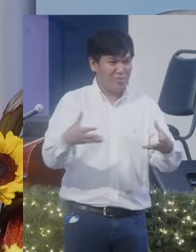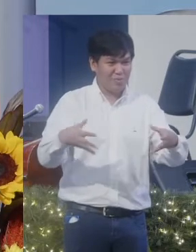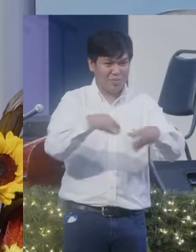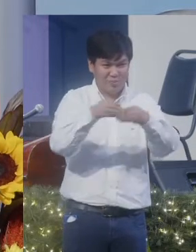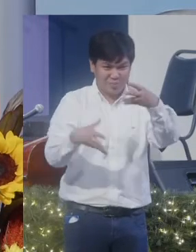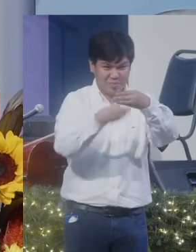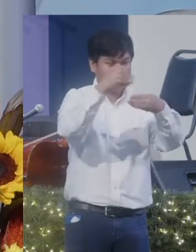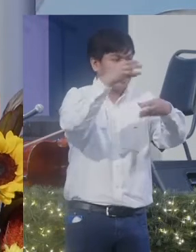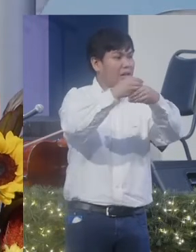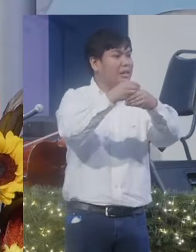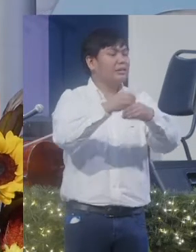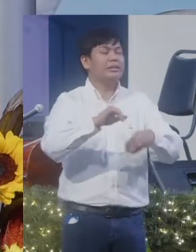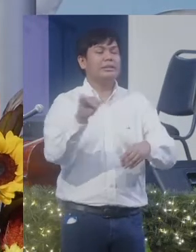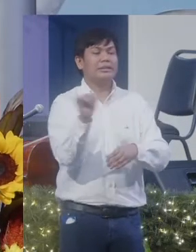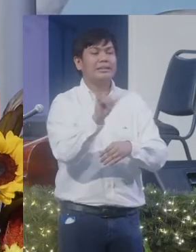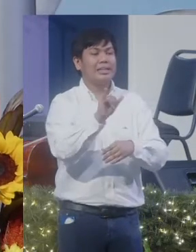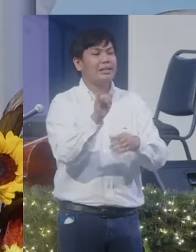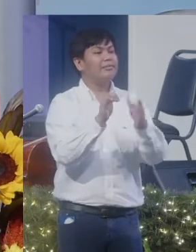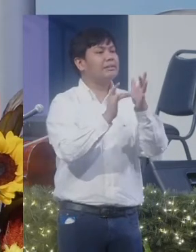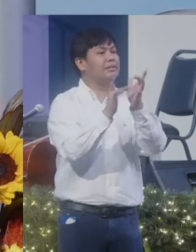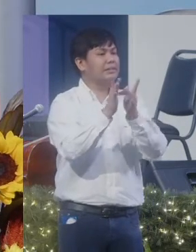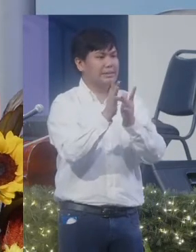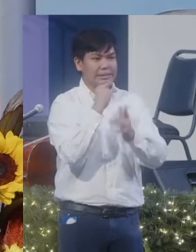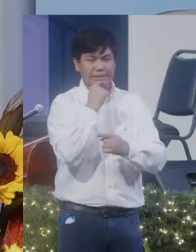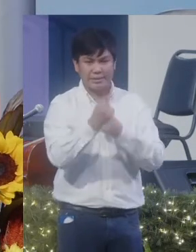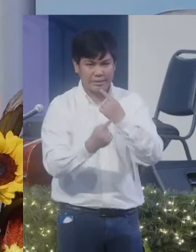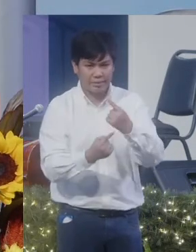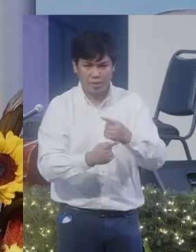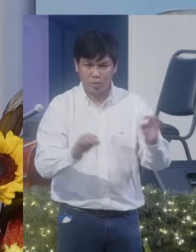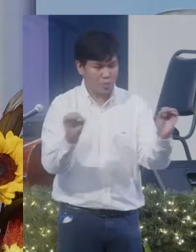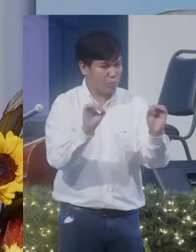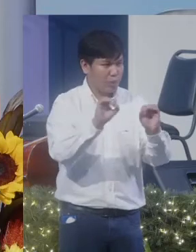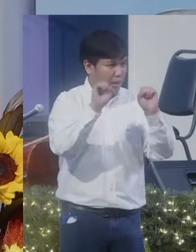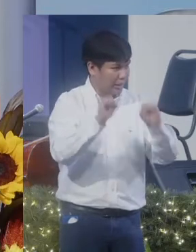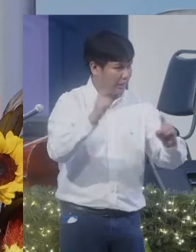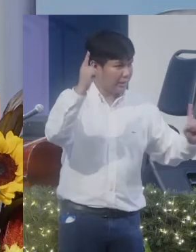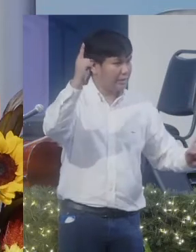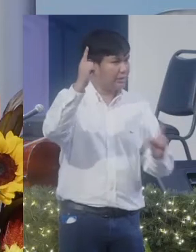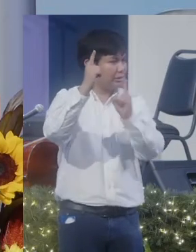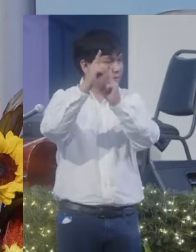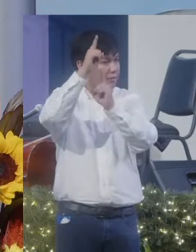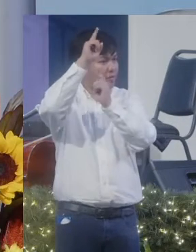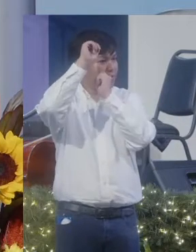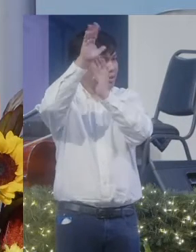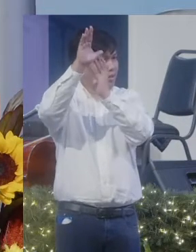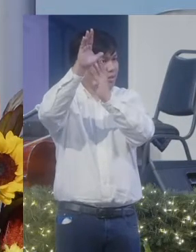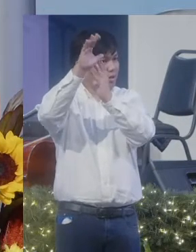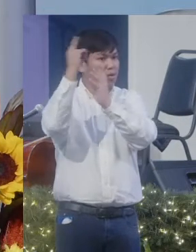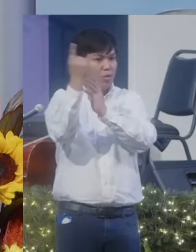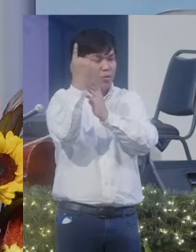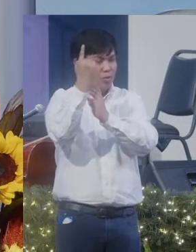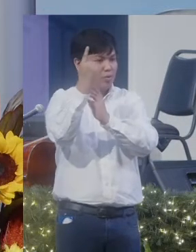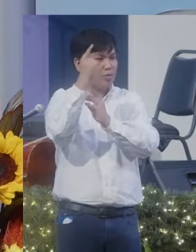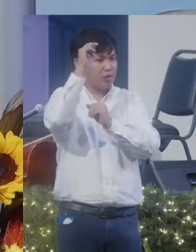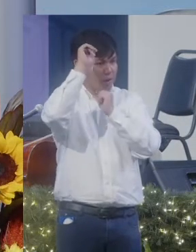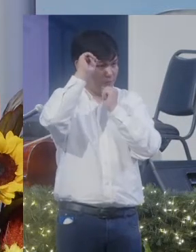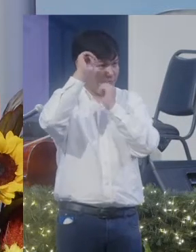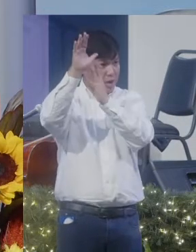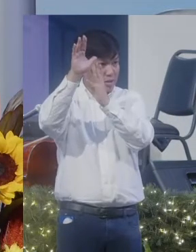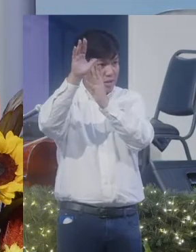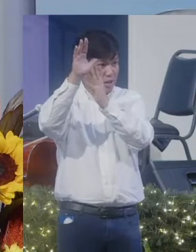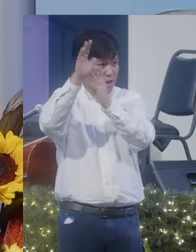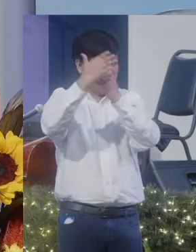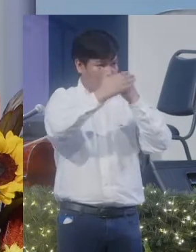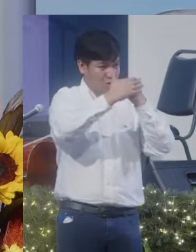sabi ng ating Panginoon sa John 6:44? No one can come to the Father unless the Father draws